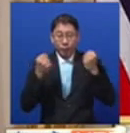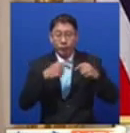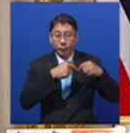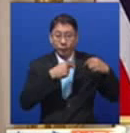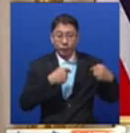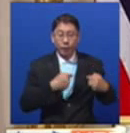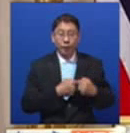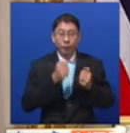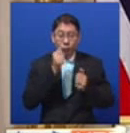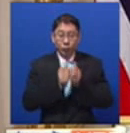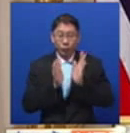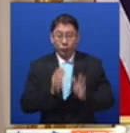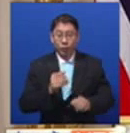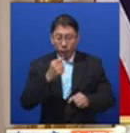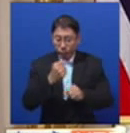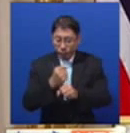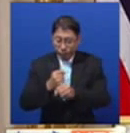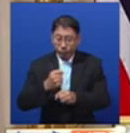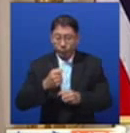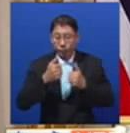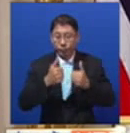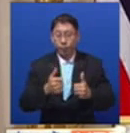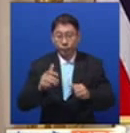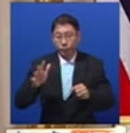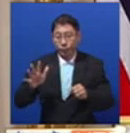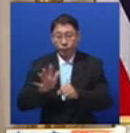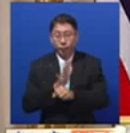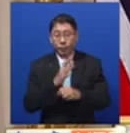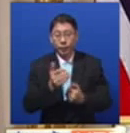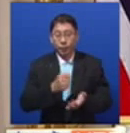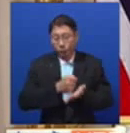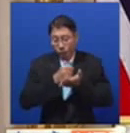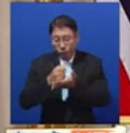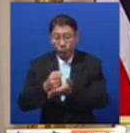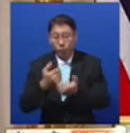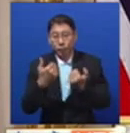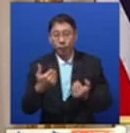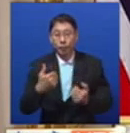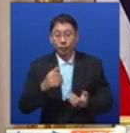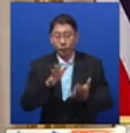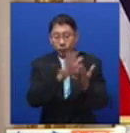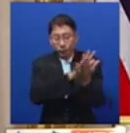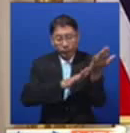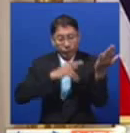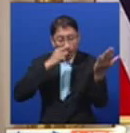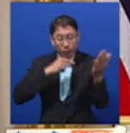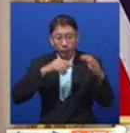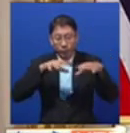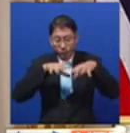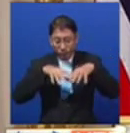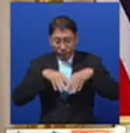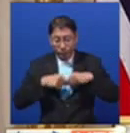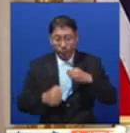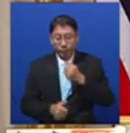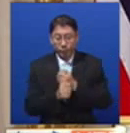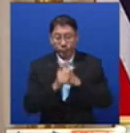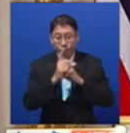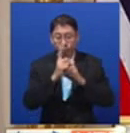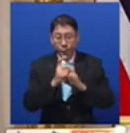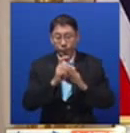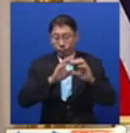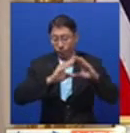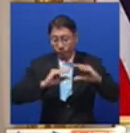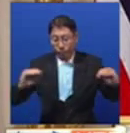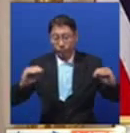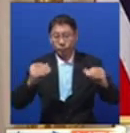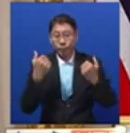กคนที่ร่วมกันปฏิบัติงานอย่างเต็มที่และขอให้ทุกคนช่วยกันทำให้ประเทศไทยเกิดความมั่นคงปลอดภัยส่วนที่กร